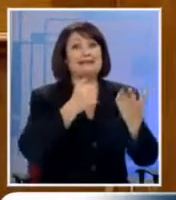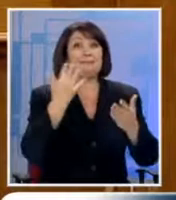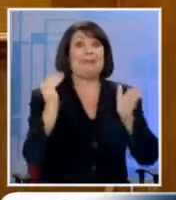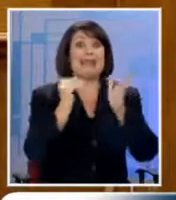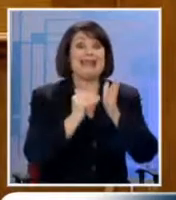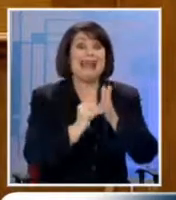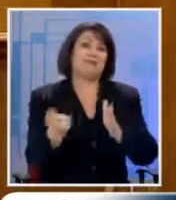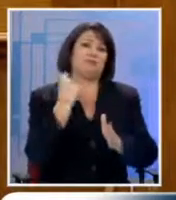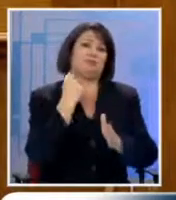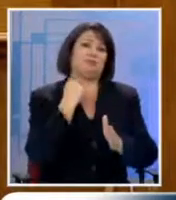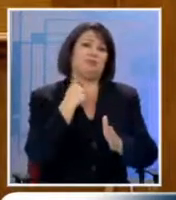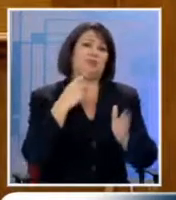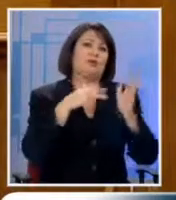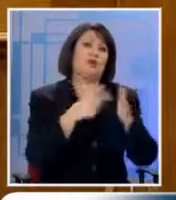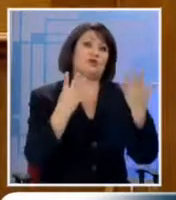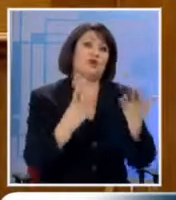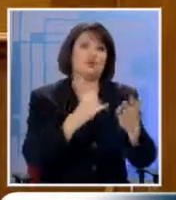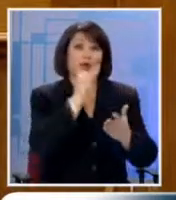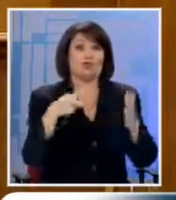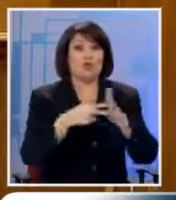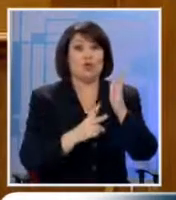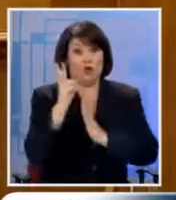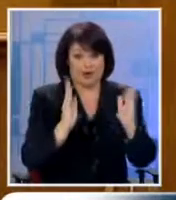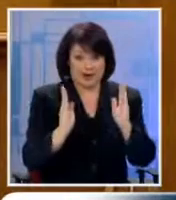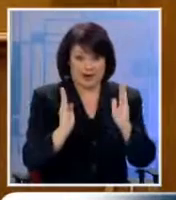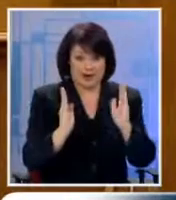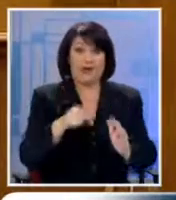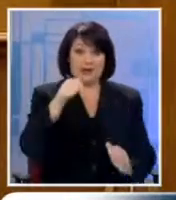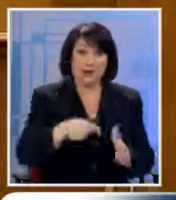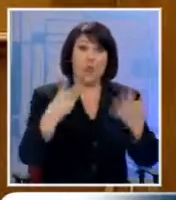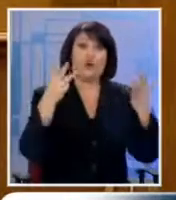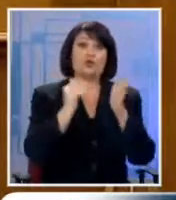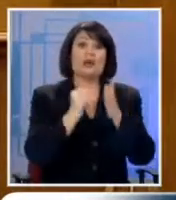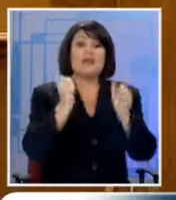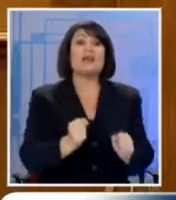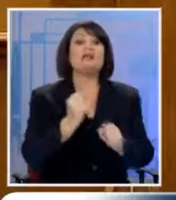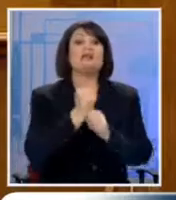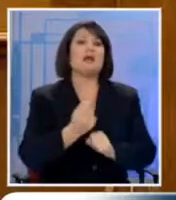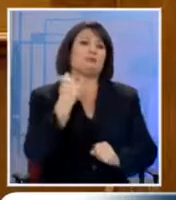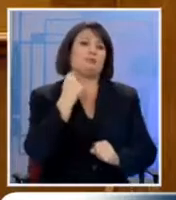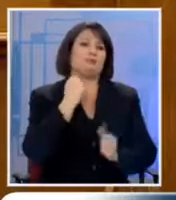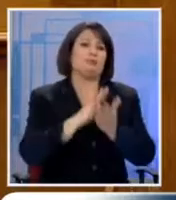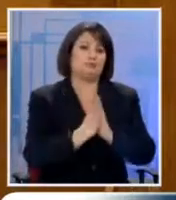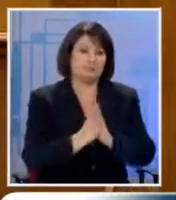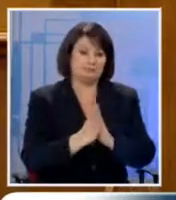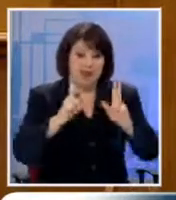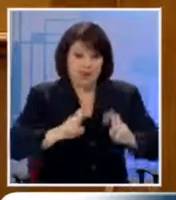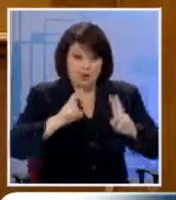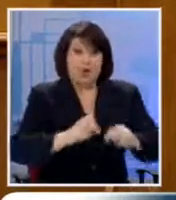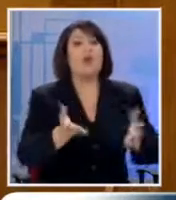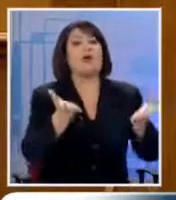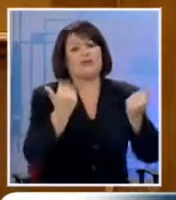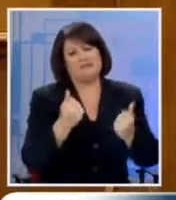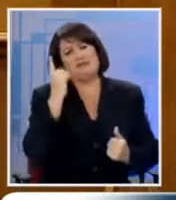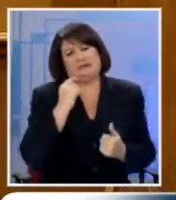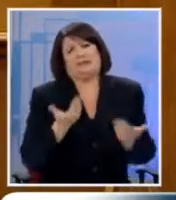65.000 χάθηκαν στην περίοδο 8-12, ενώ φέτος μόνο χάθηκαν 8.000 θέσεις εργασίας. Οι ελεγκτικοί μηχανισμοί δεν υπάρχουν, τα ξέρουμε,